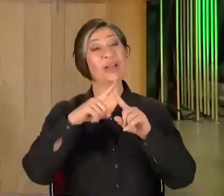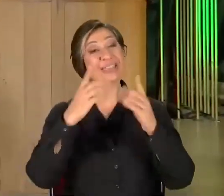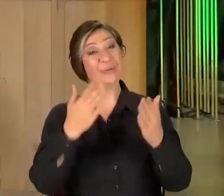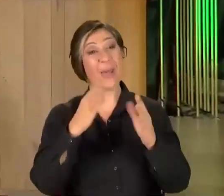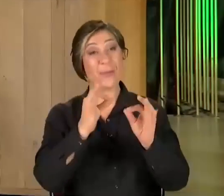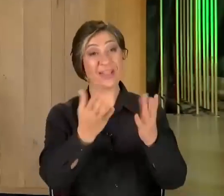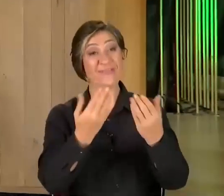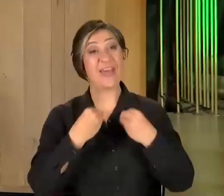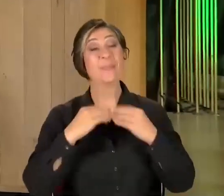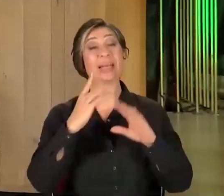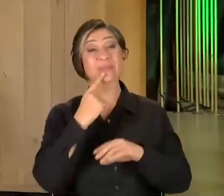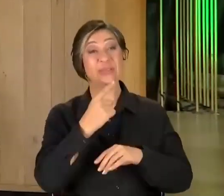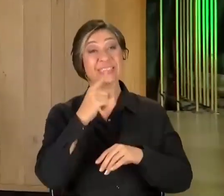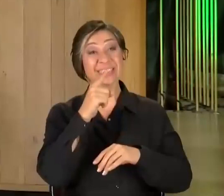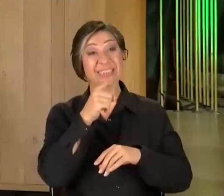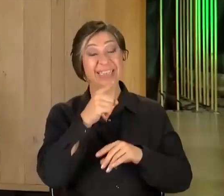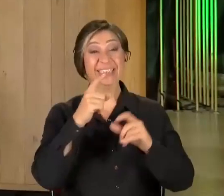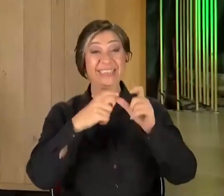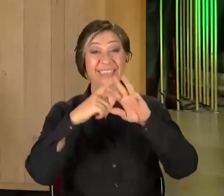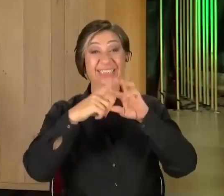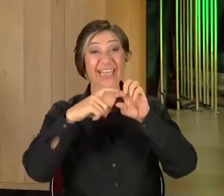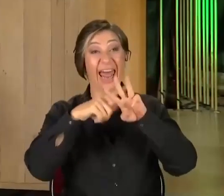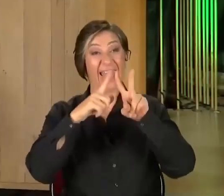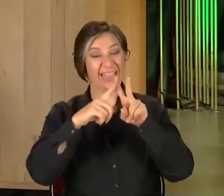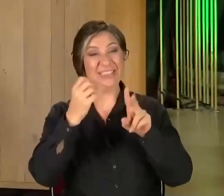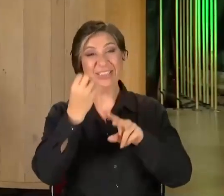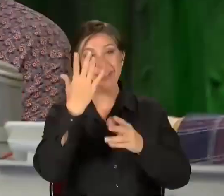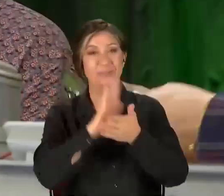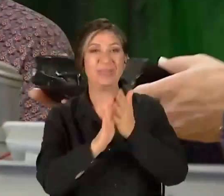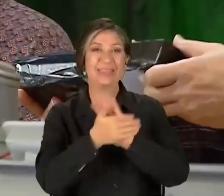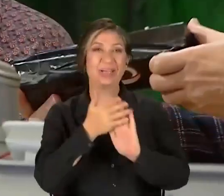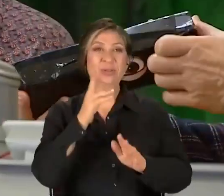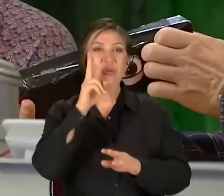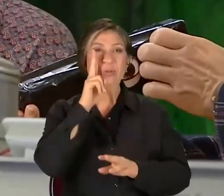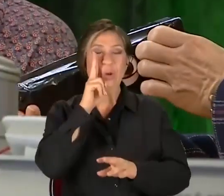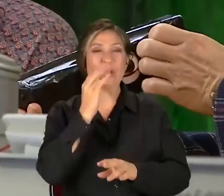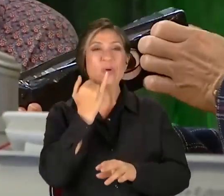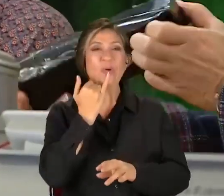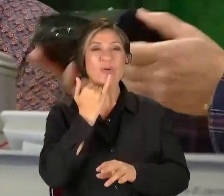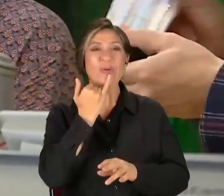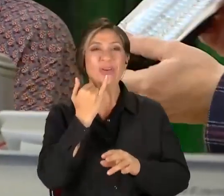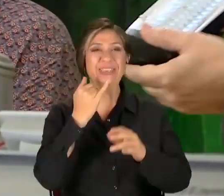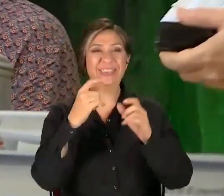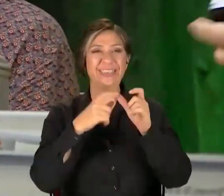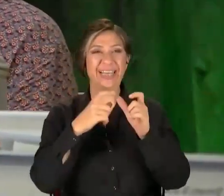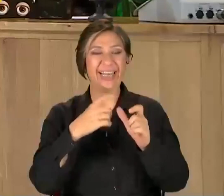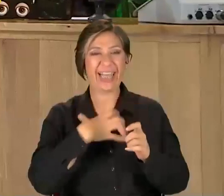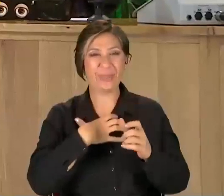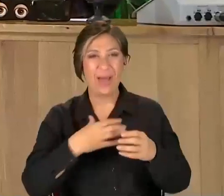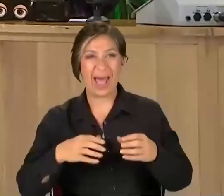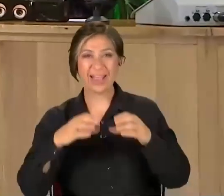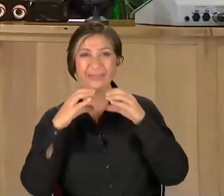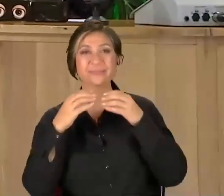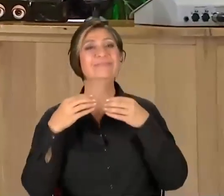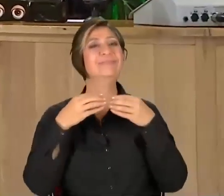Tolgacığım, hemen onları vermeden söyleyeyim. Senin Seren Serengil ışığın kalmadı. Son konuk Seren Serengil ışığını kendime